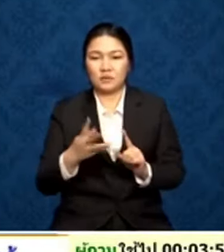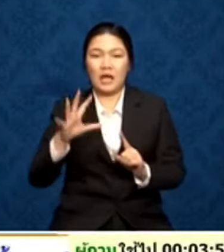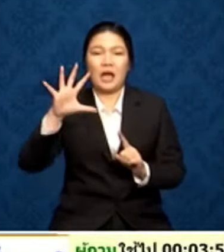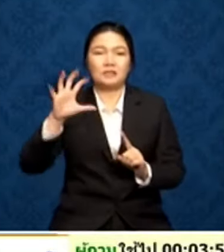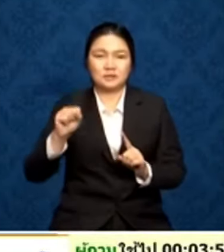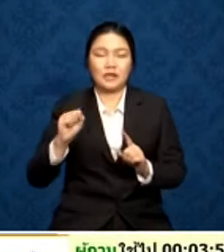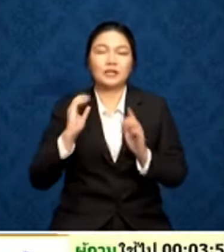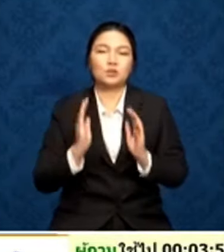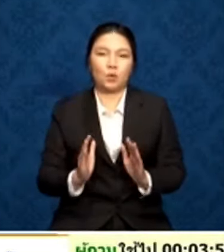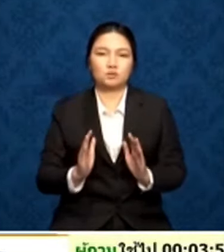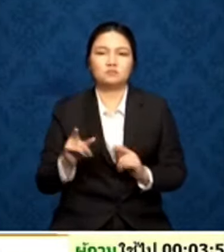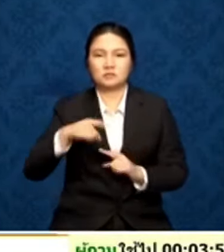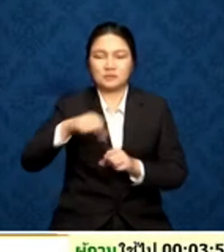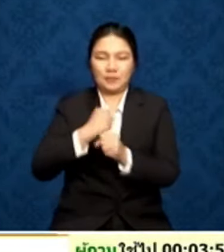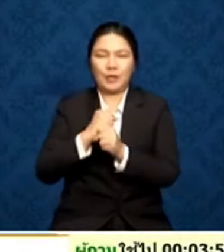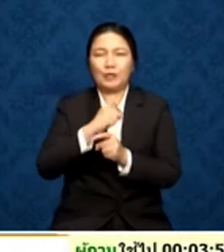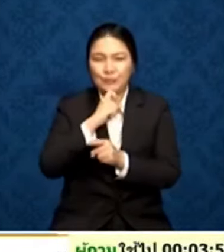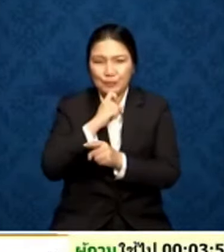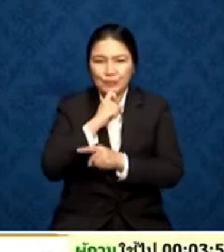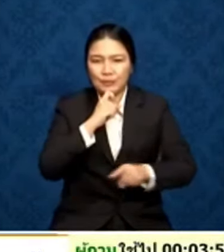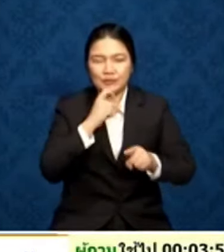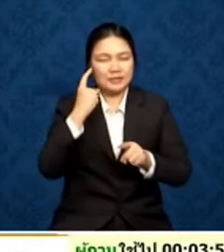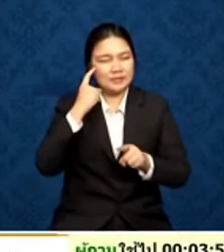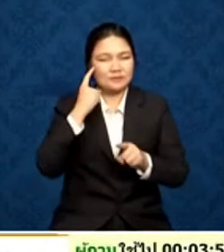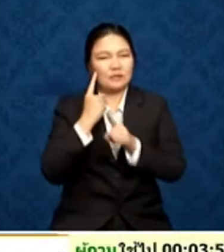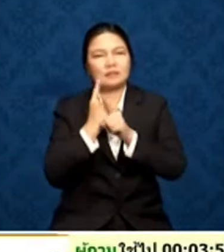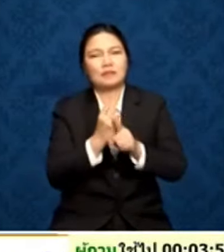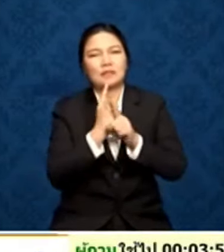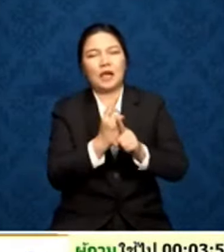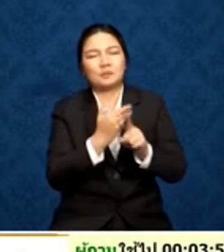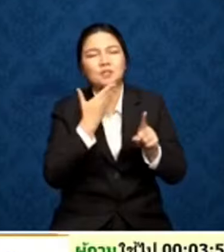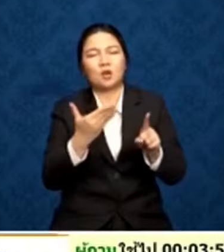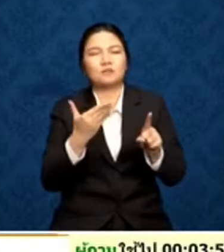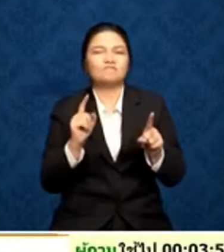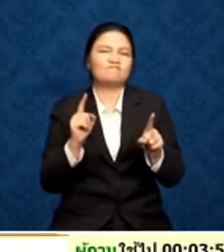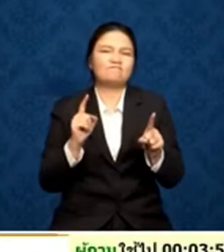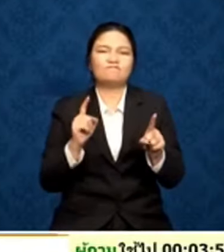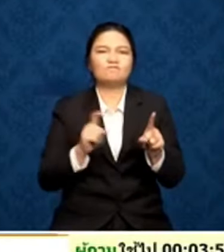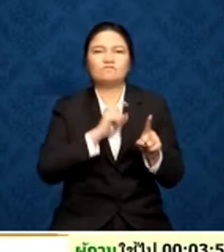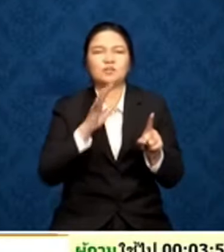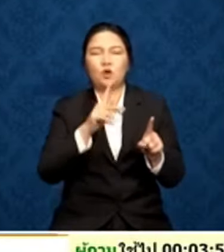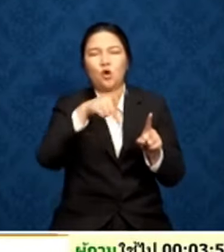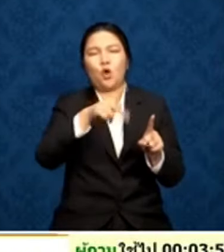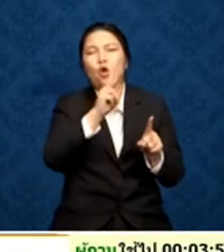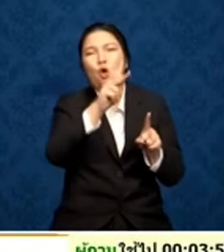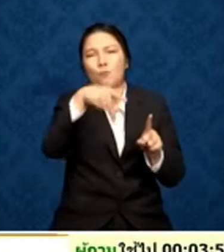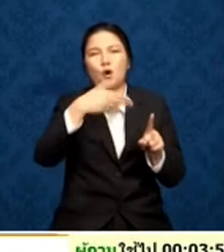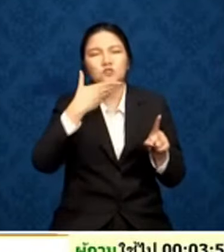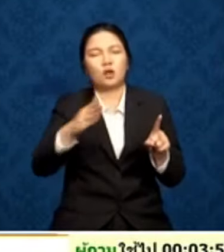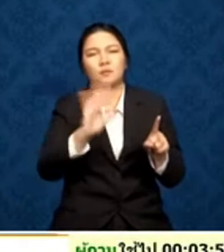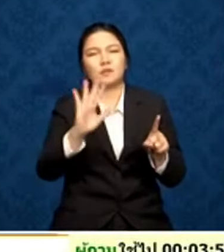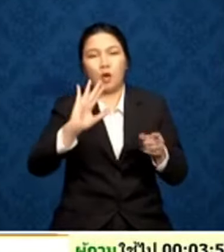ดอัดผมก็อยากให้ออกนอกระบบของกพ.คือพร